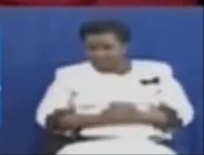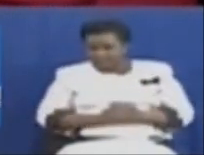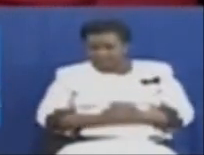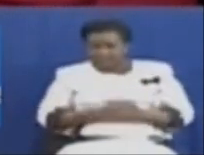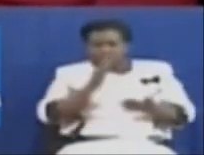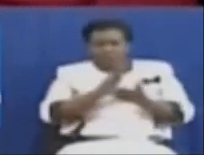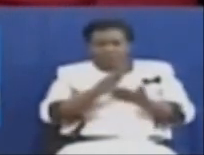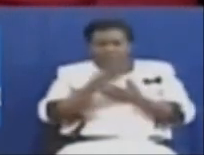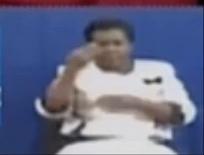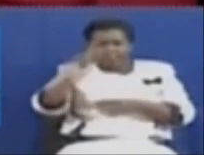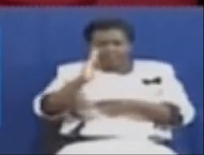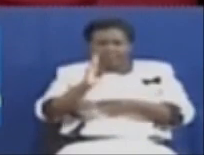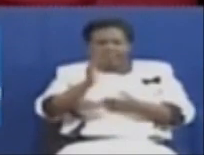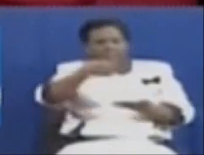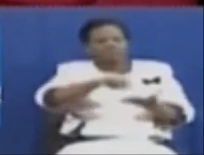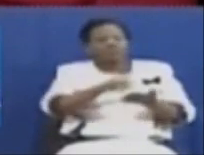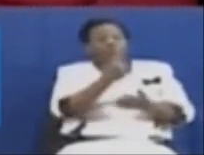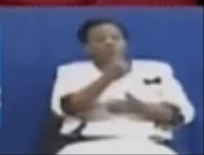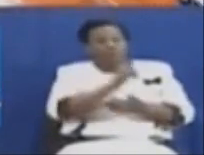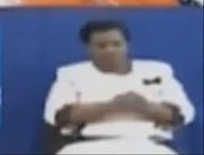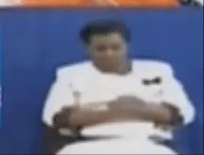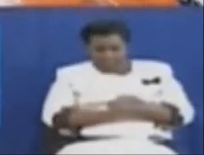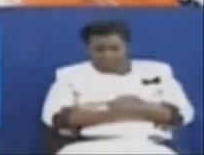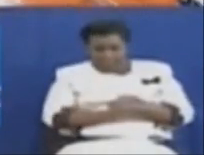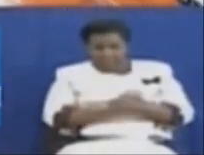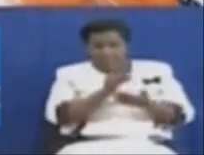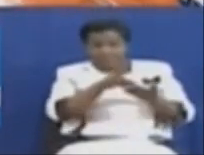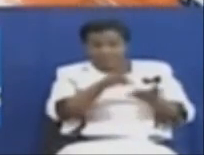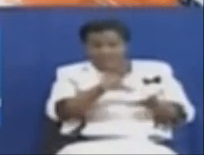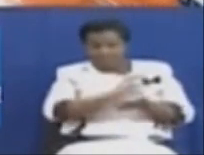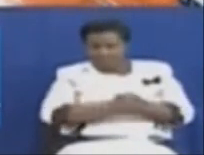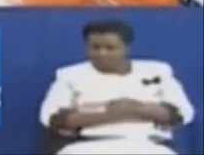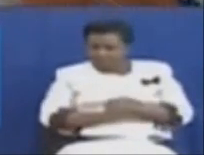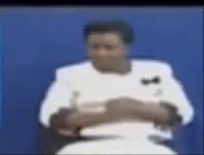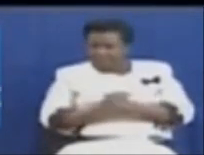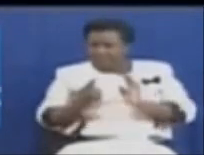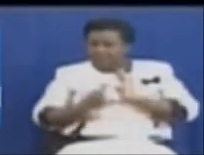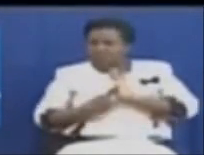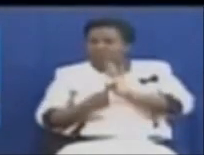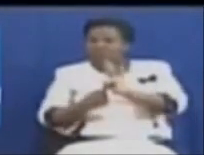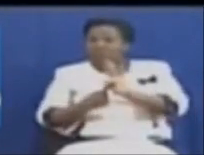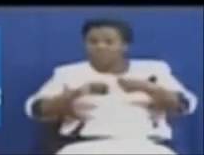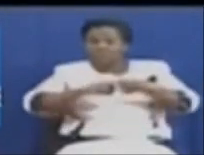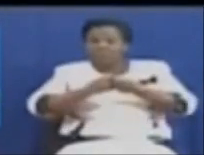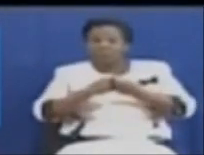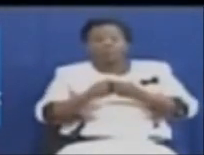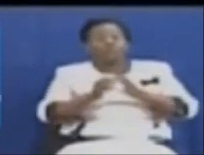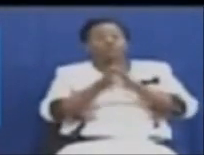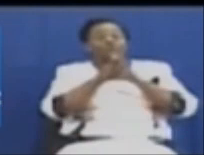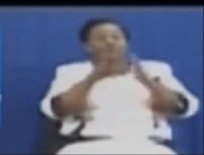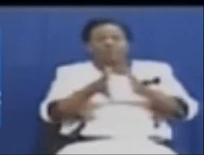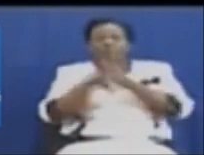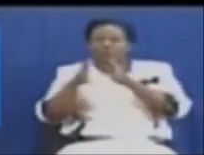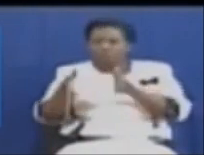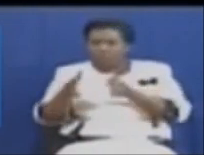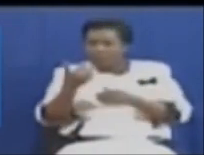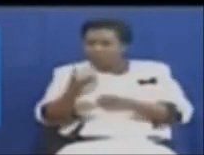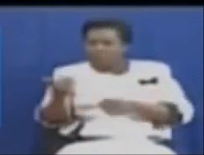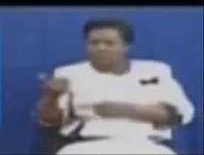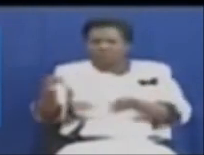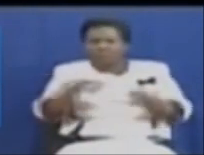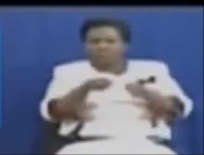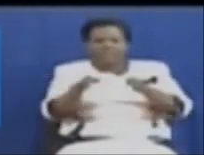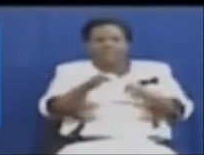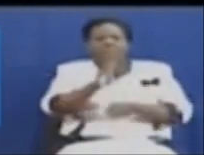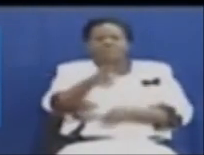yao na kuanza kwenda kuchukua hatua kwa wale wazazi ambao wanakaidi na ambao hawasimamii majukumu yao ya msingi na kuwatumikisha